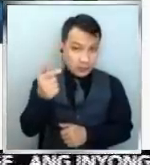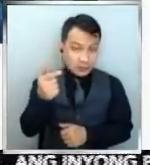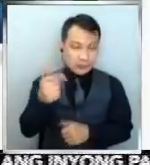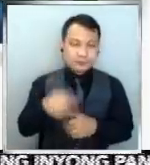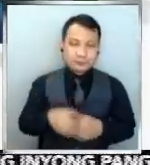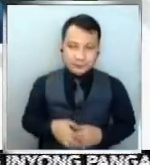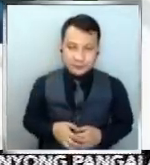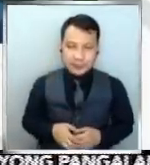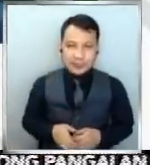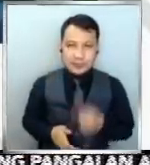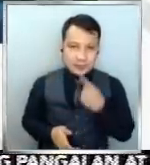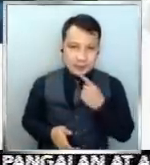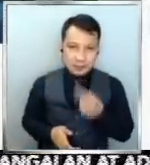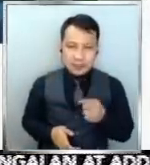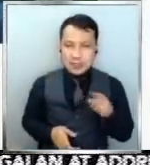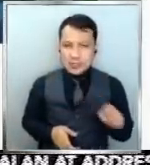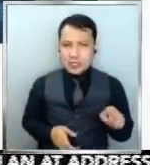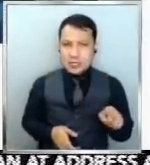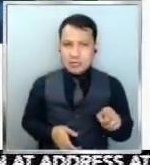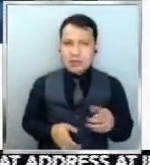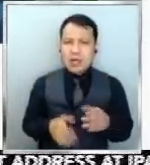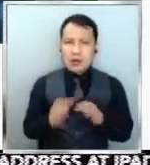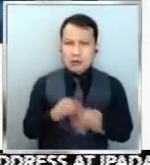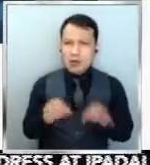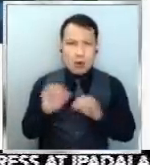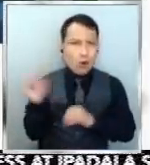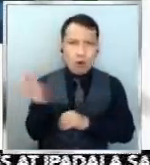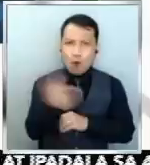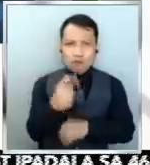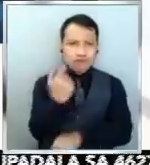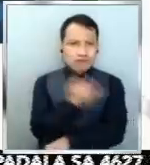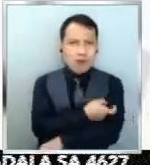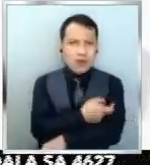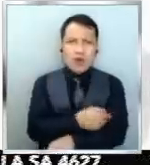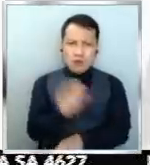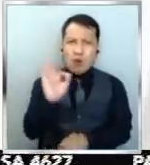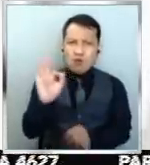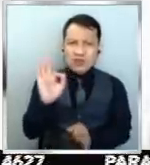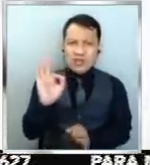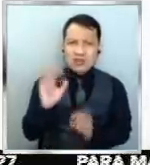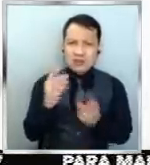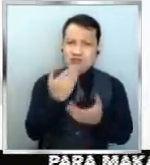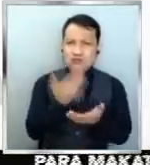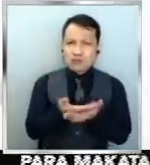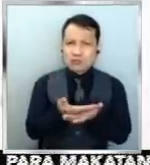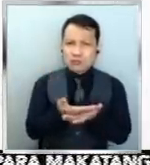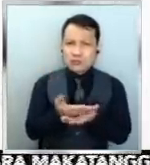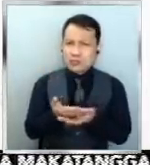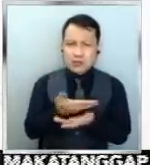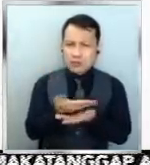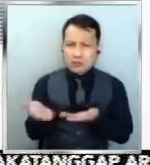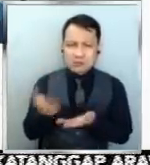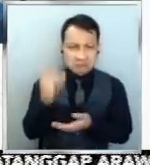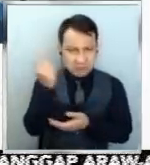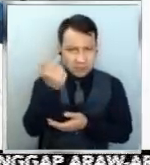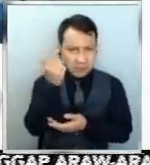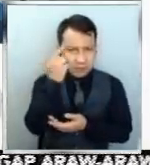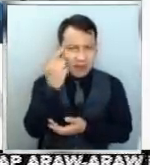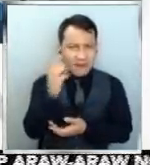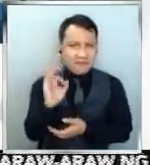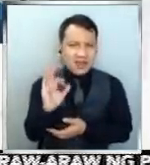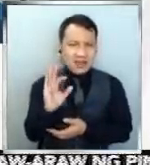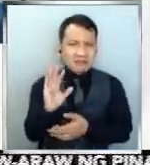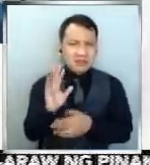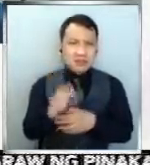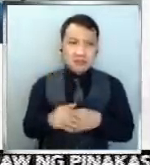Galvez Jr. na epektibo lahat ng bakunang nabili ng gobyerno. Natanong pa ang DOH at NTF ng mga senador